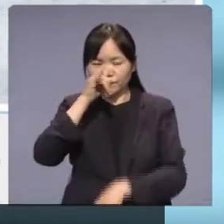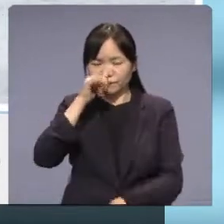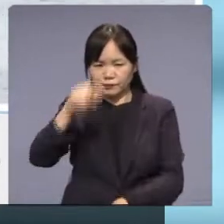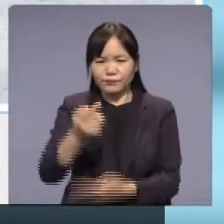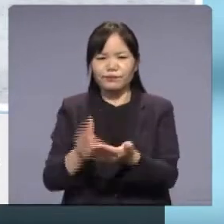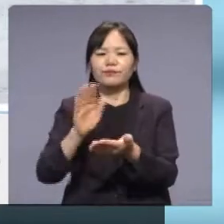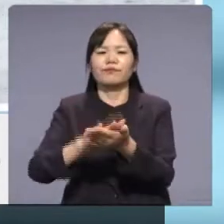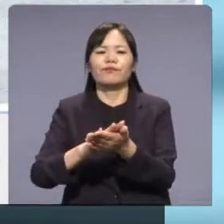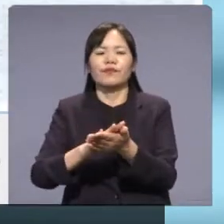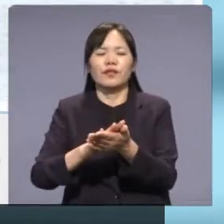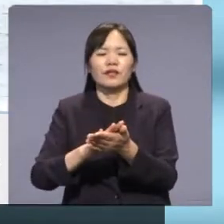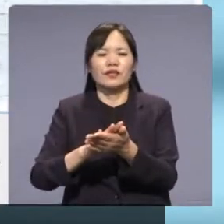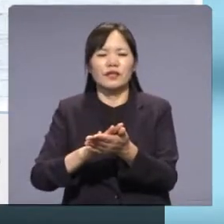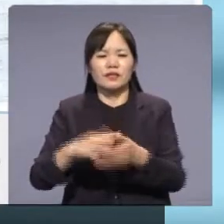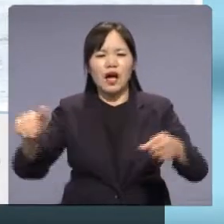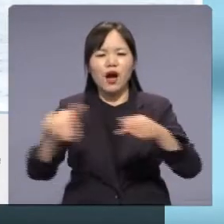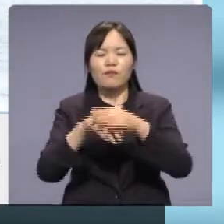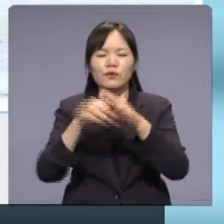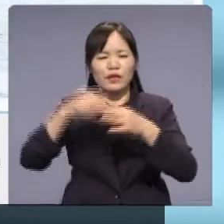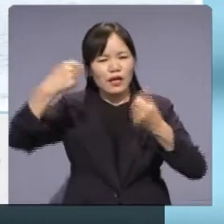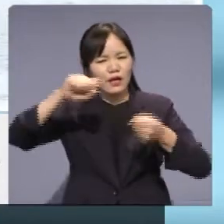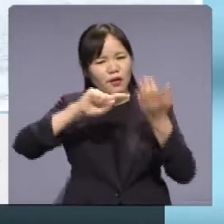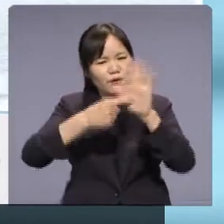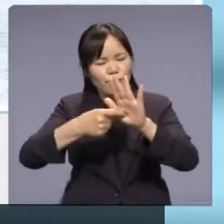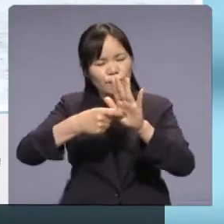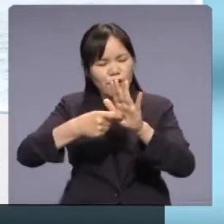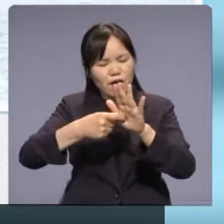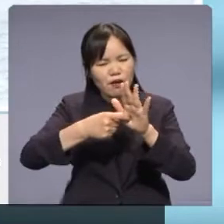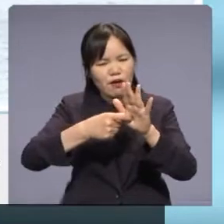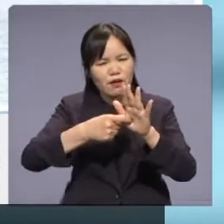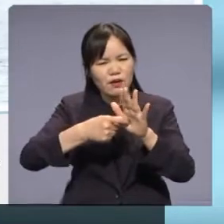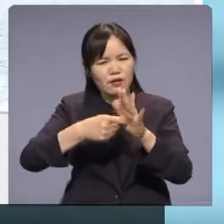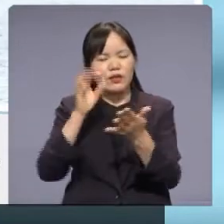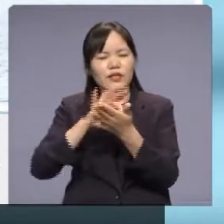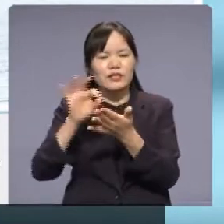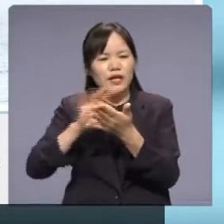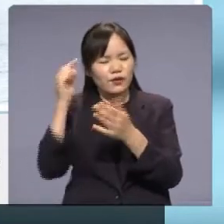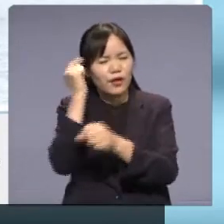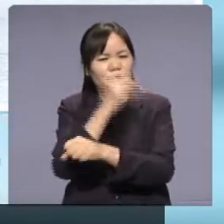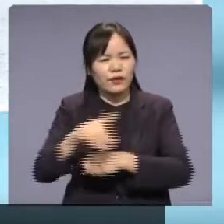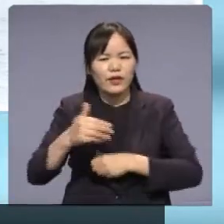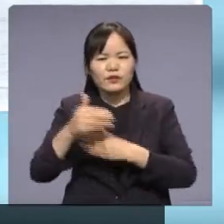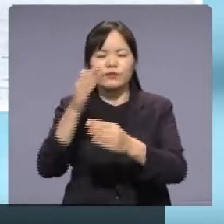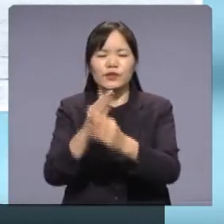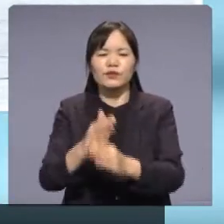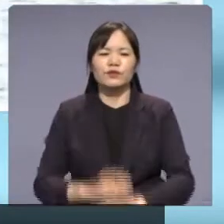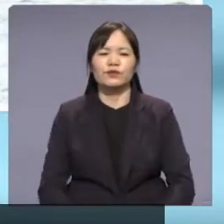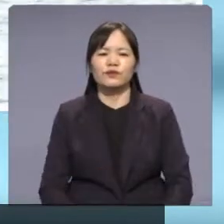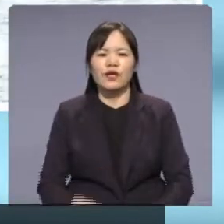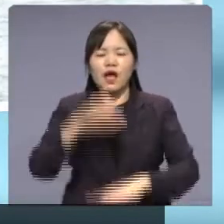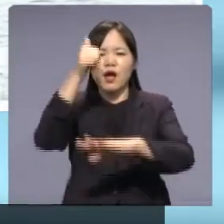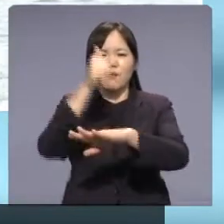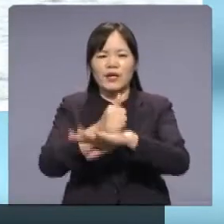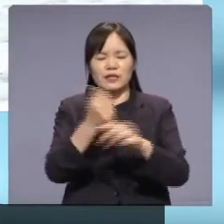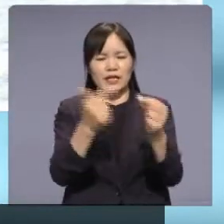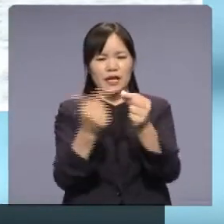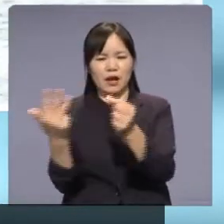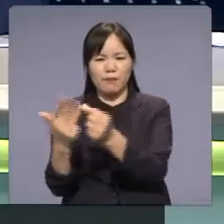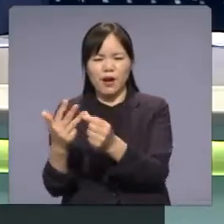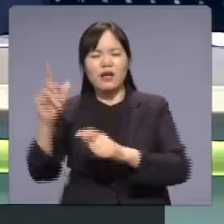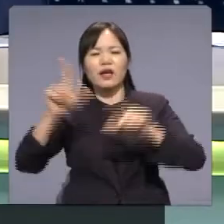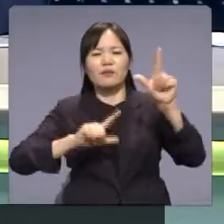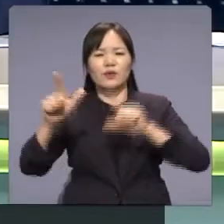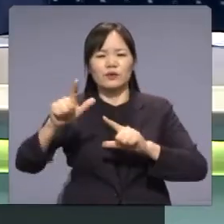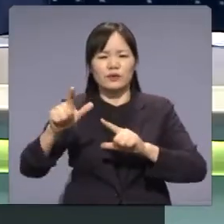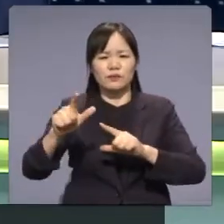리모델링을 해서 그거를 문화 공연 시설 이런 다양한 시설로 만드는 작업을 지금 하고 있습니다. 네, 그리고 예. 마지막 최종 18부대 모습은